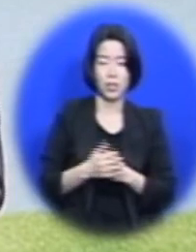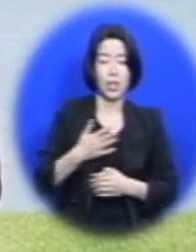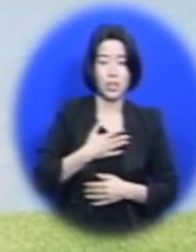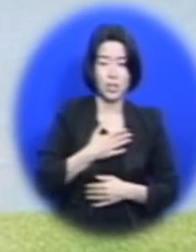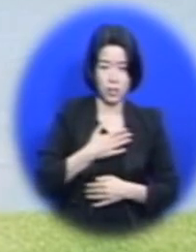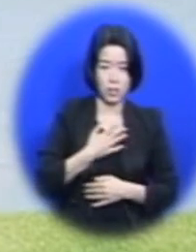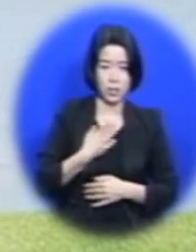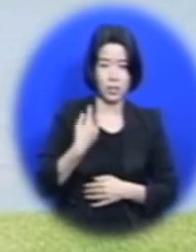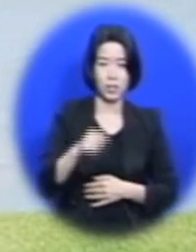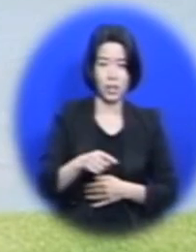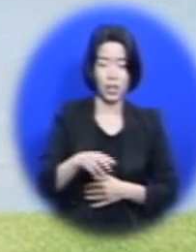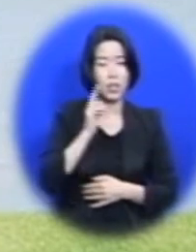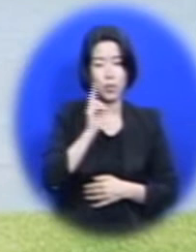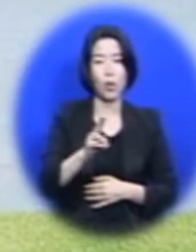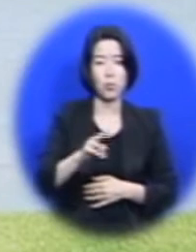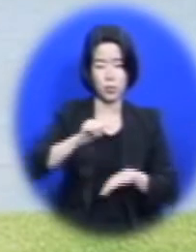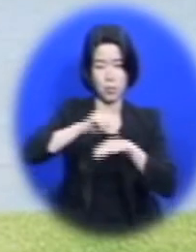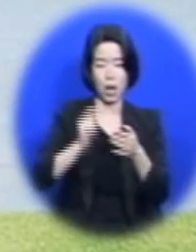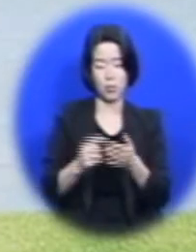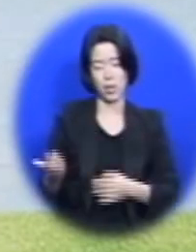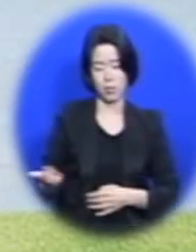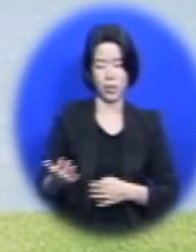저는 그게 너무너무 마음이 아픕니다.